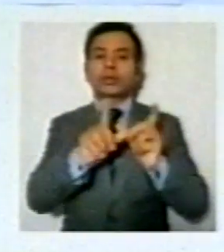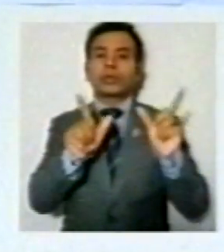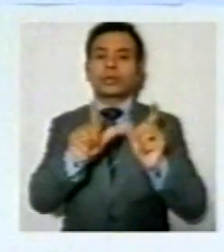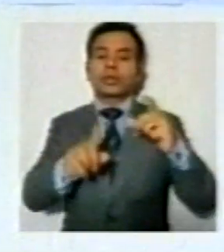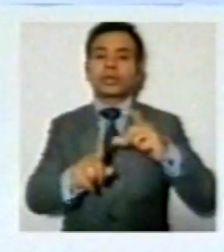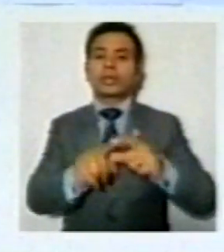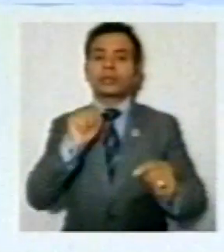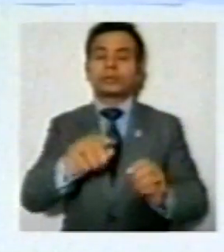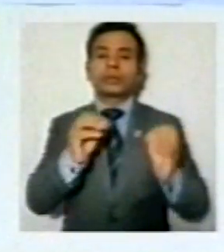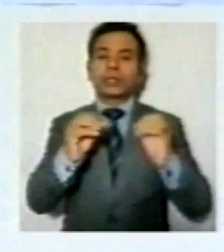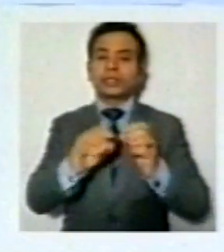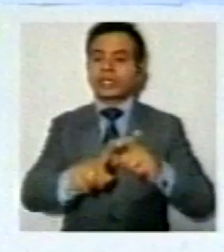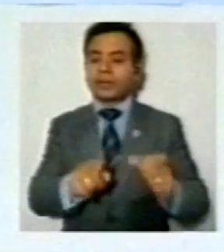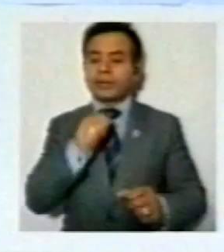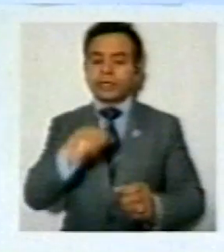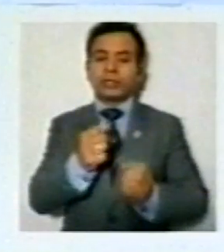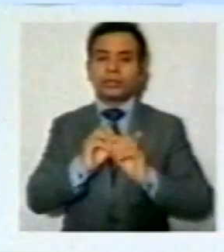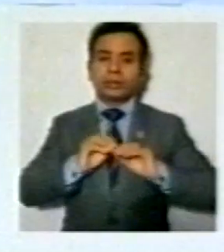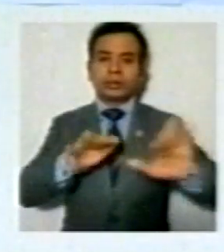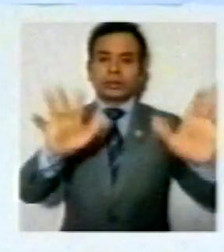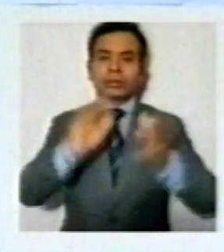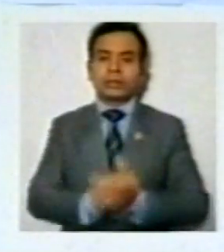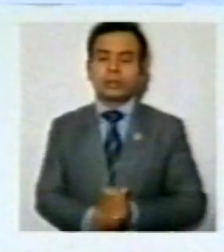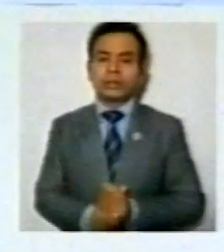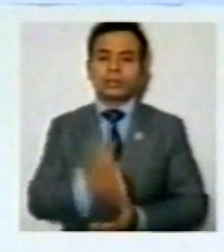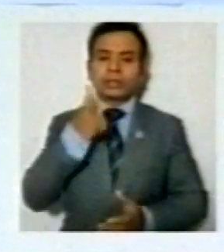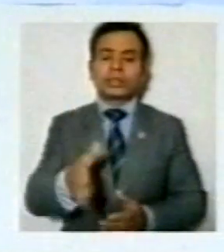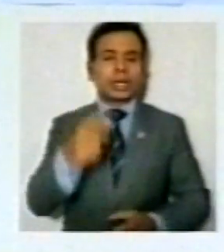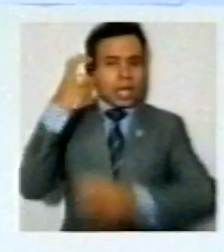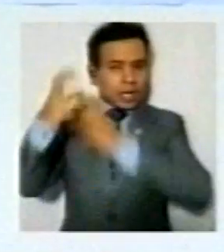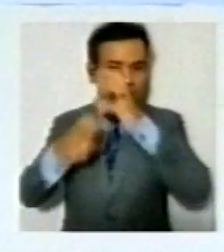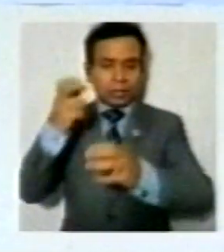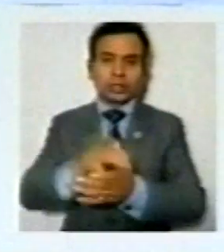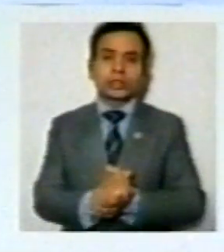প্রস্তুত করা হয়েছে। স্বাস্থ্য অধিদপ্তরের ওয়েবসাইট